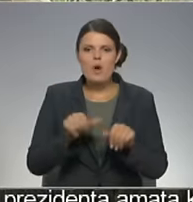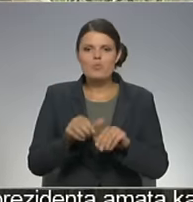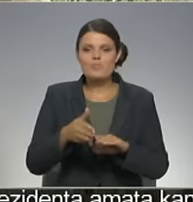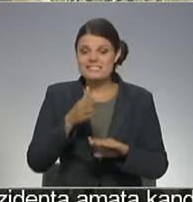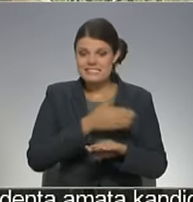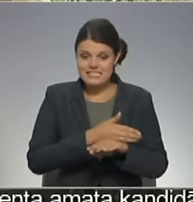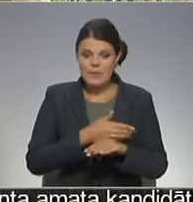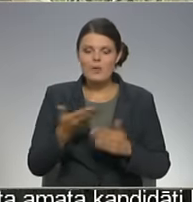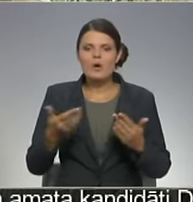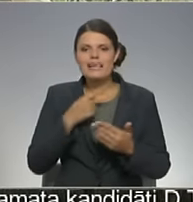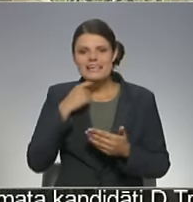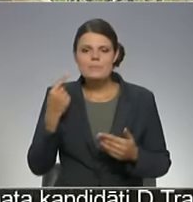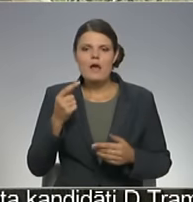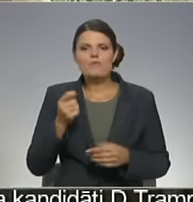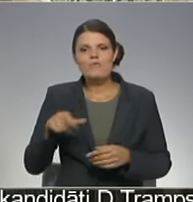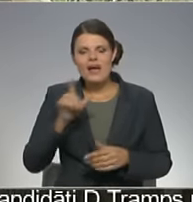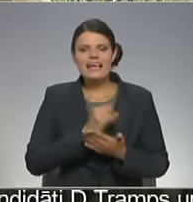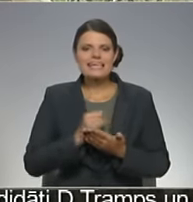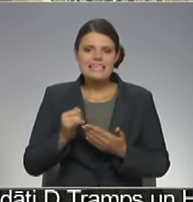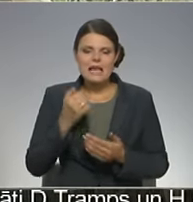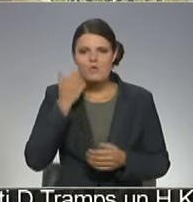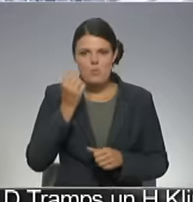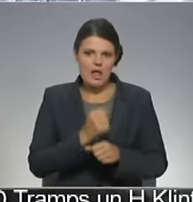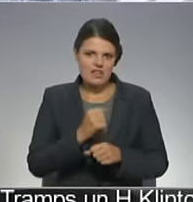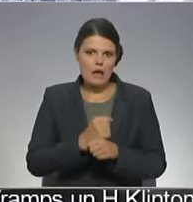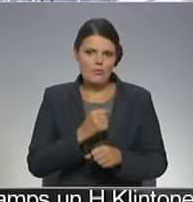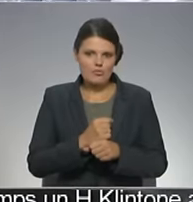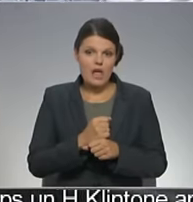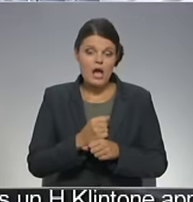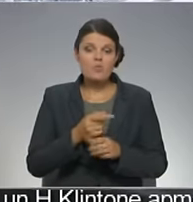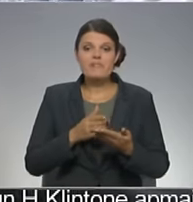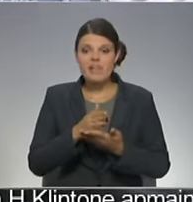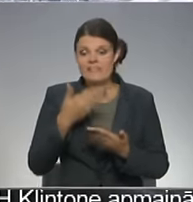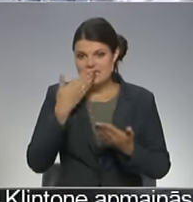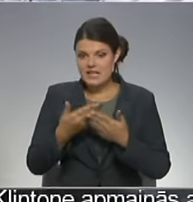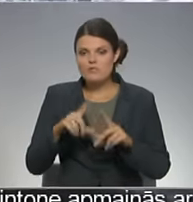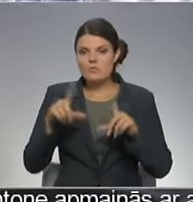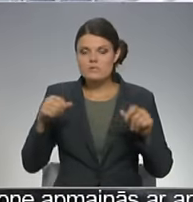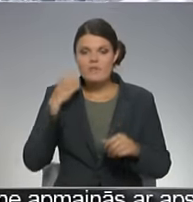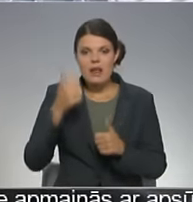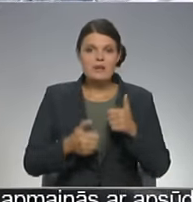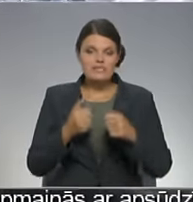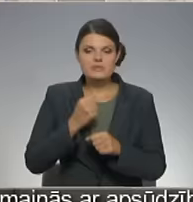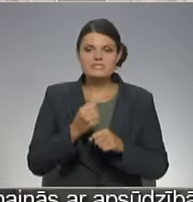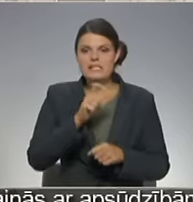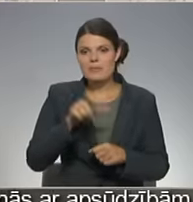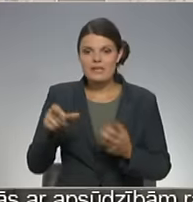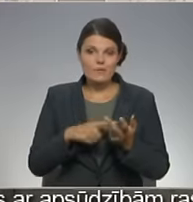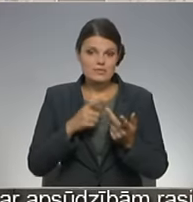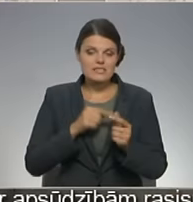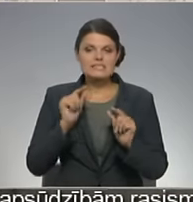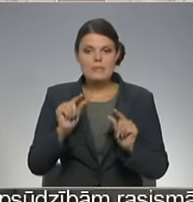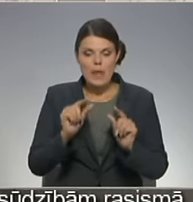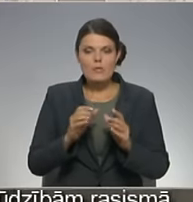zābakiem kājās. Tā kā gribētu vairāk tādu tīrāku un baltāku darbu. Ja. Tendences rāda, ka uzņēmumā Valmieras piens darbinieku skaits nedaudz,